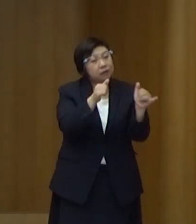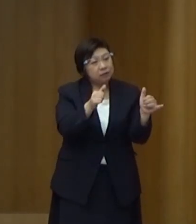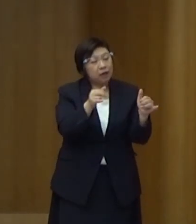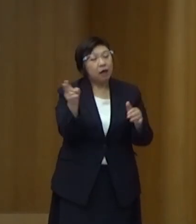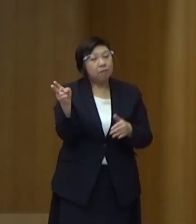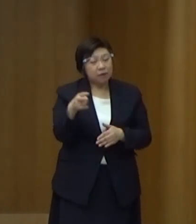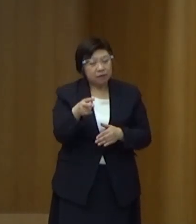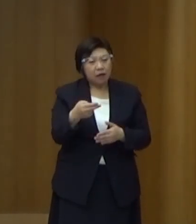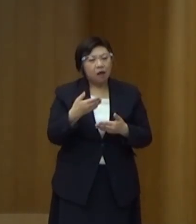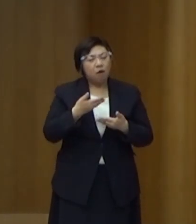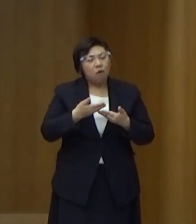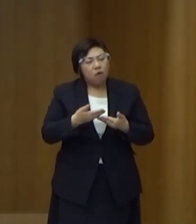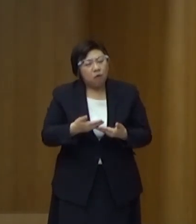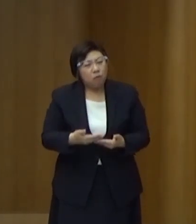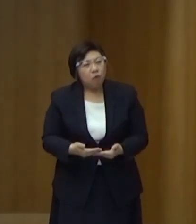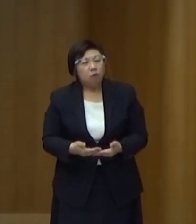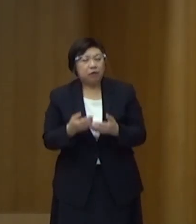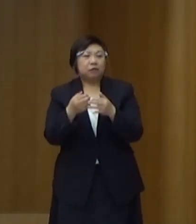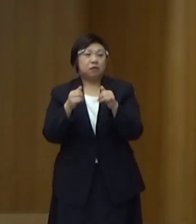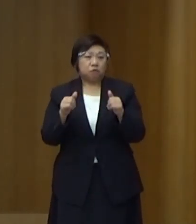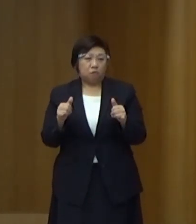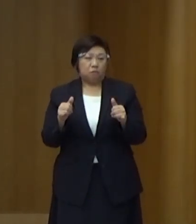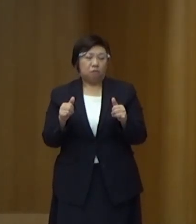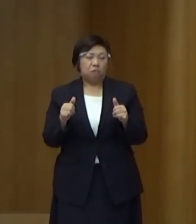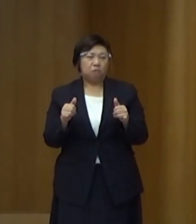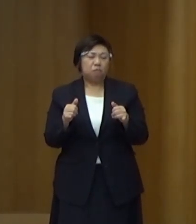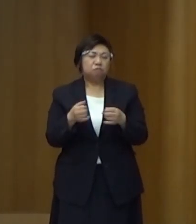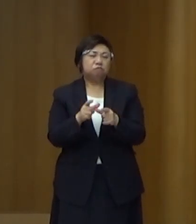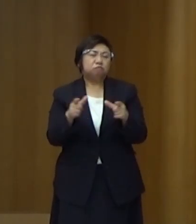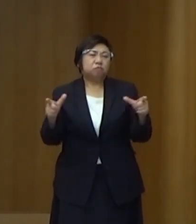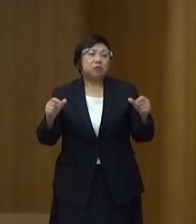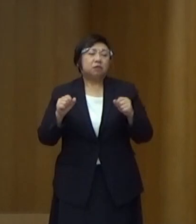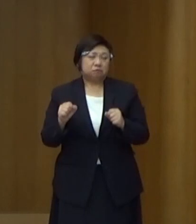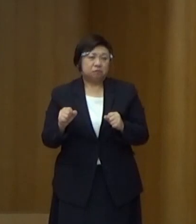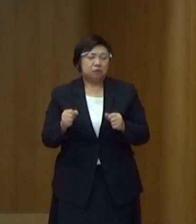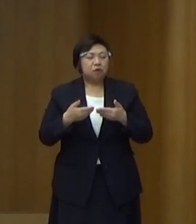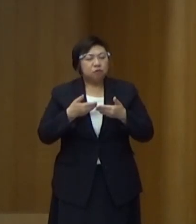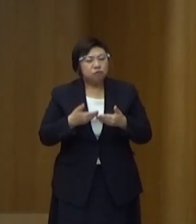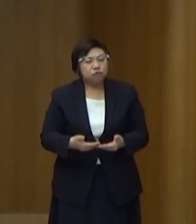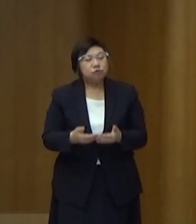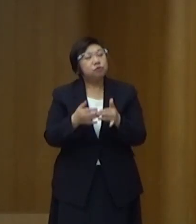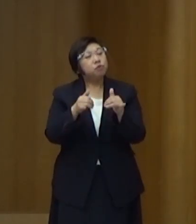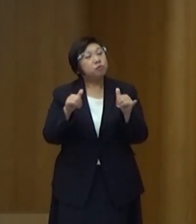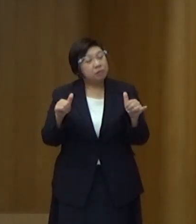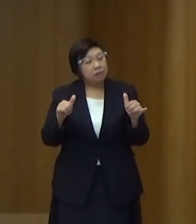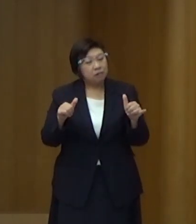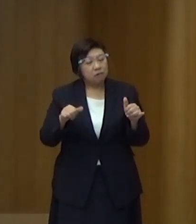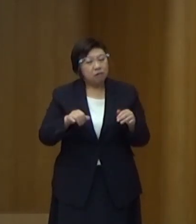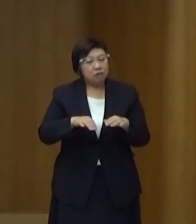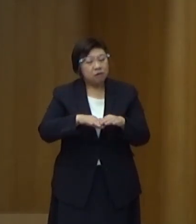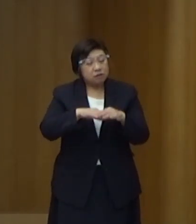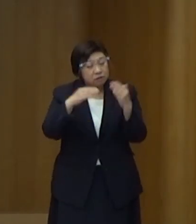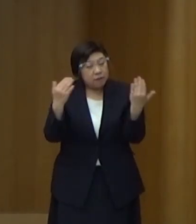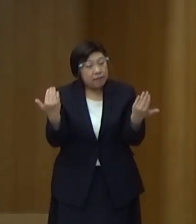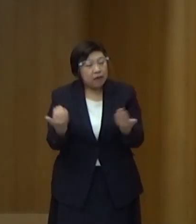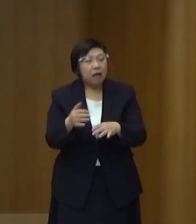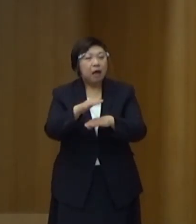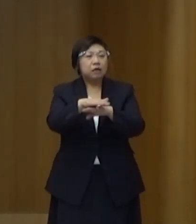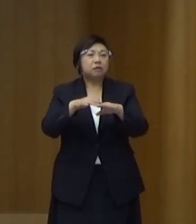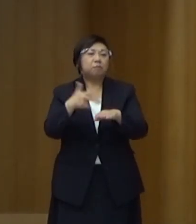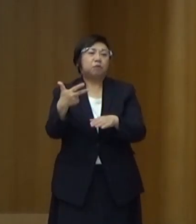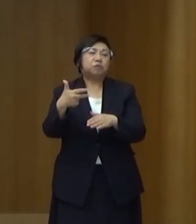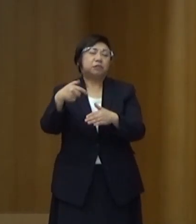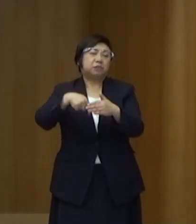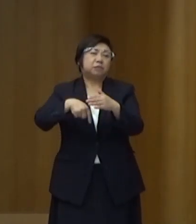して重症の方が増加をしていると、まあ、今重症の方の全てが札幌になってます